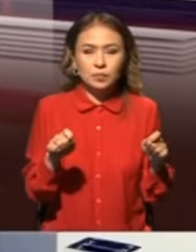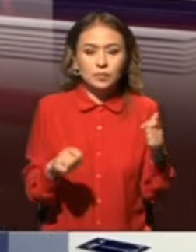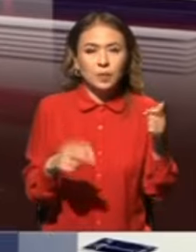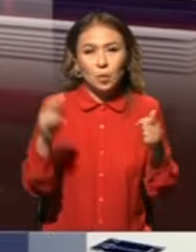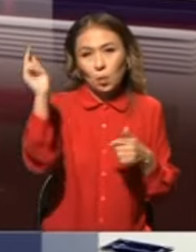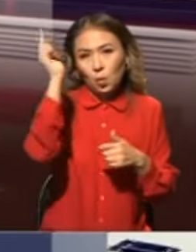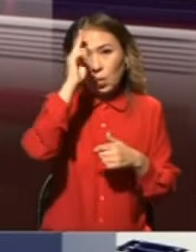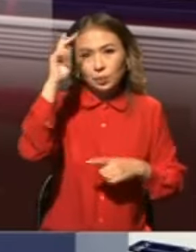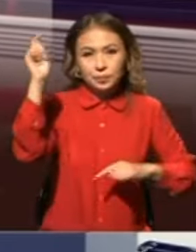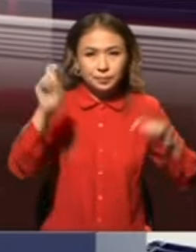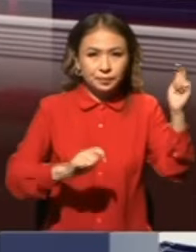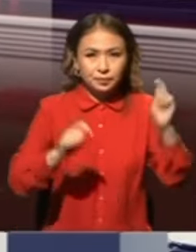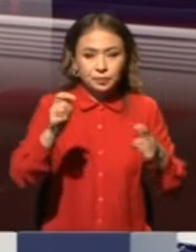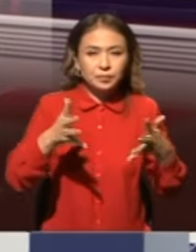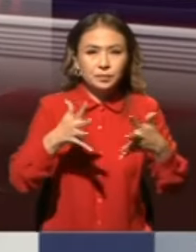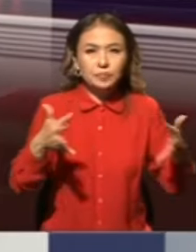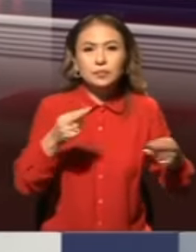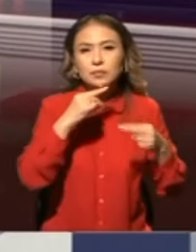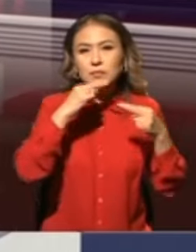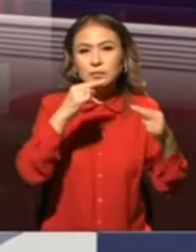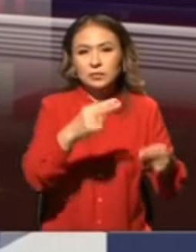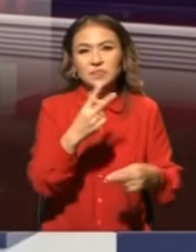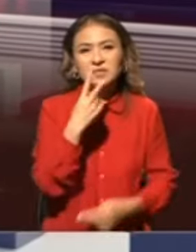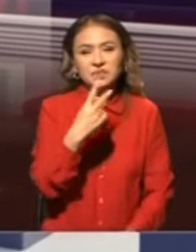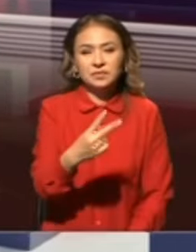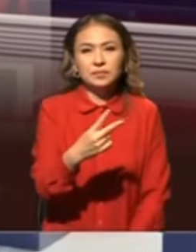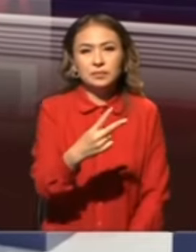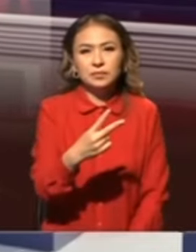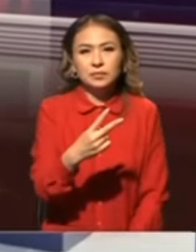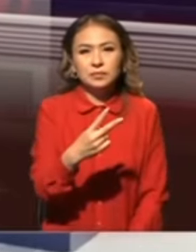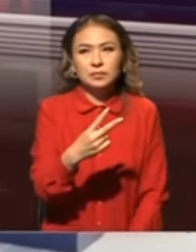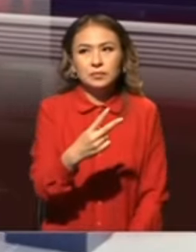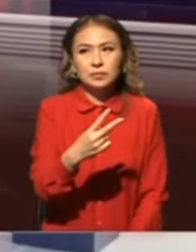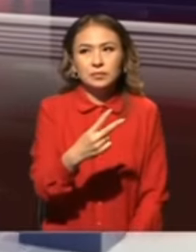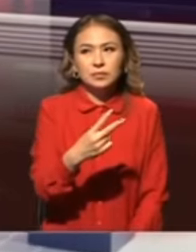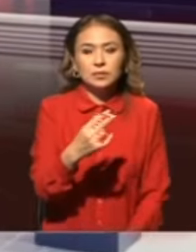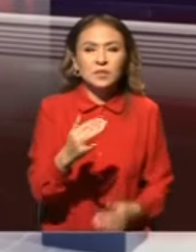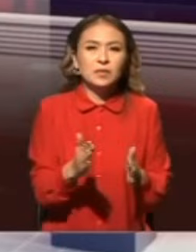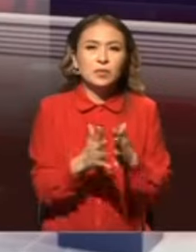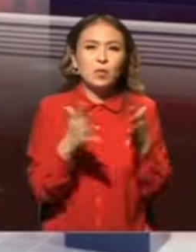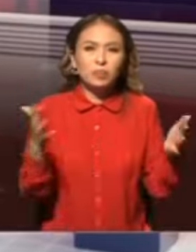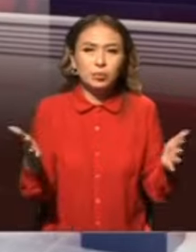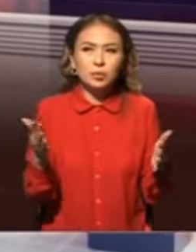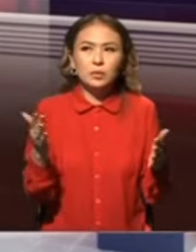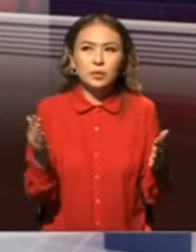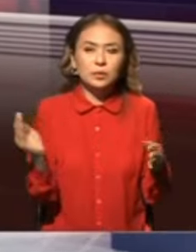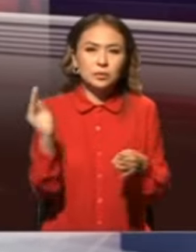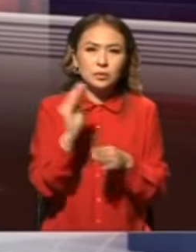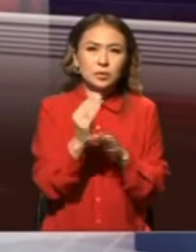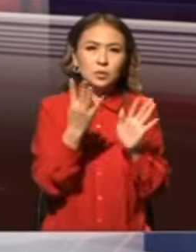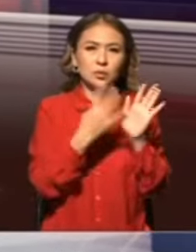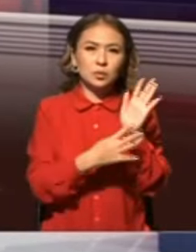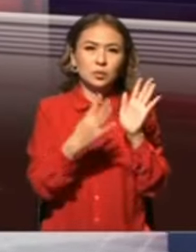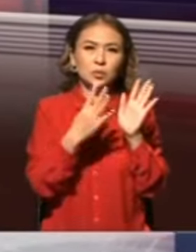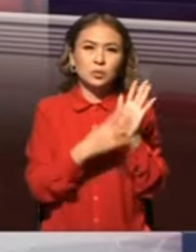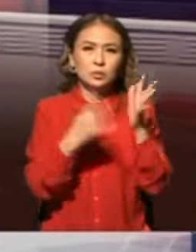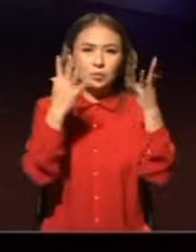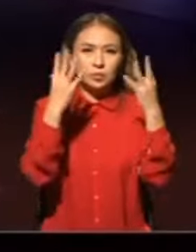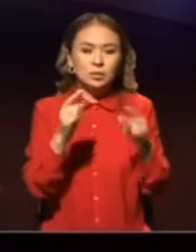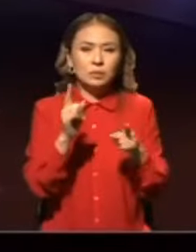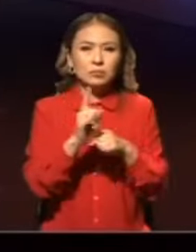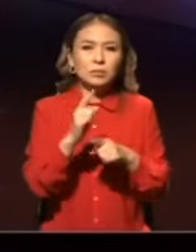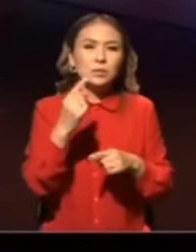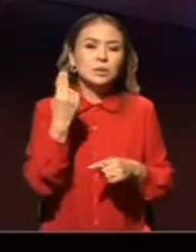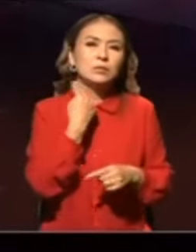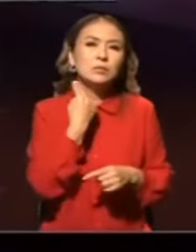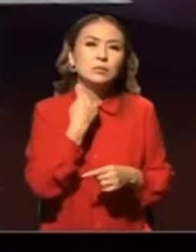оқуға келген адамдардың басым бөлігінде екі отандас жоғары, онымен қатар 90 күннен асқан берешектері бар